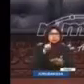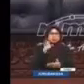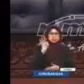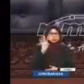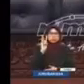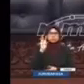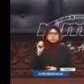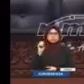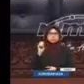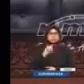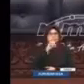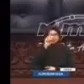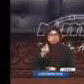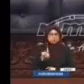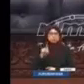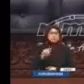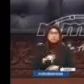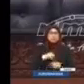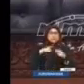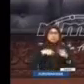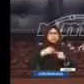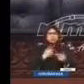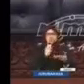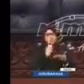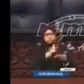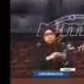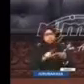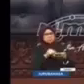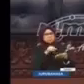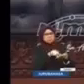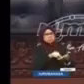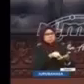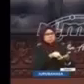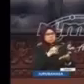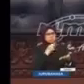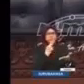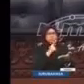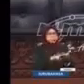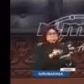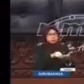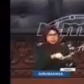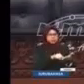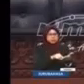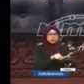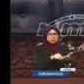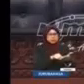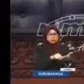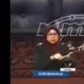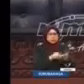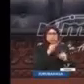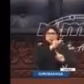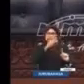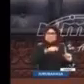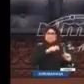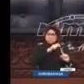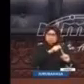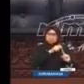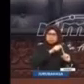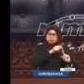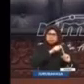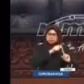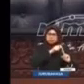jadi persoalan Saya melihat status baru ini yang menarik perhatian saya adalah tarik